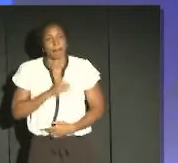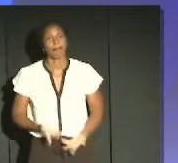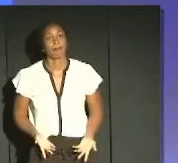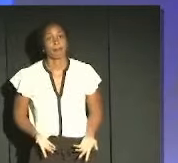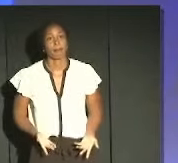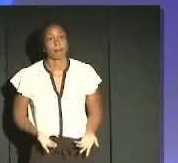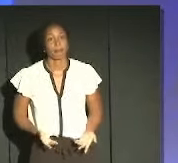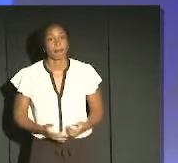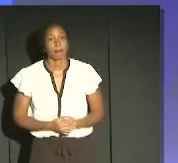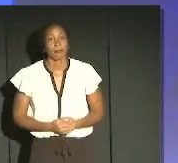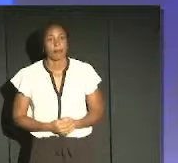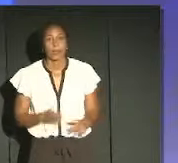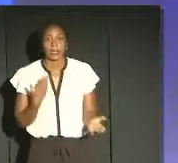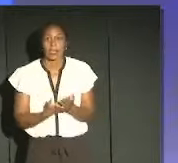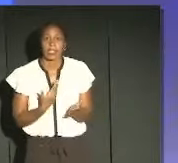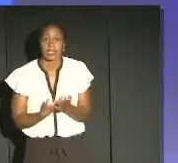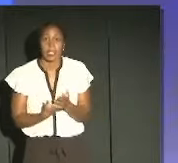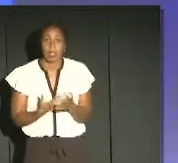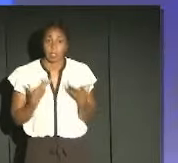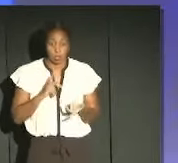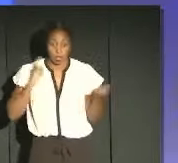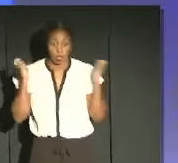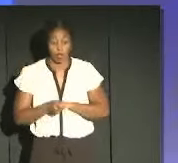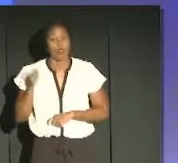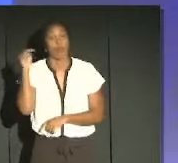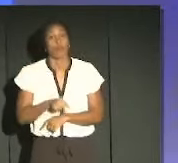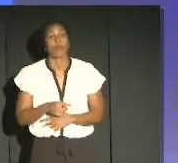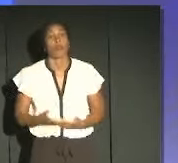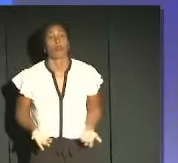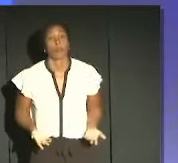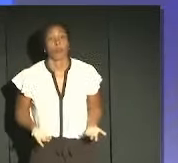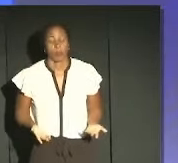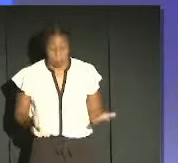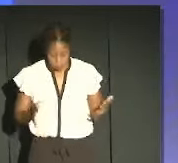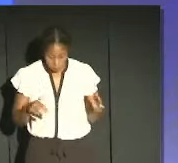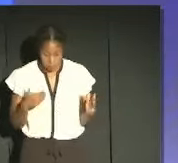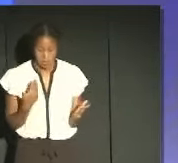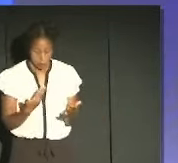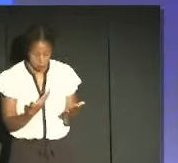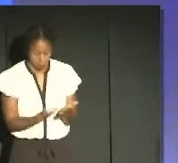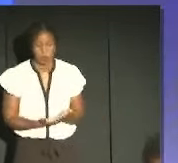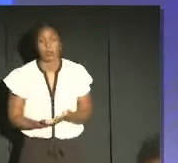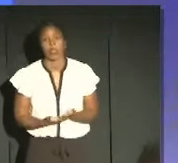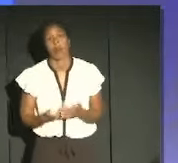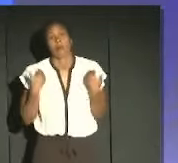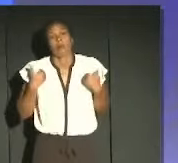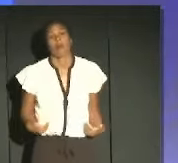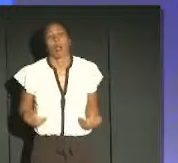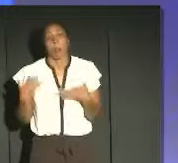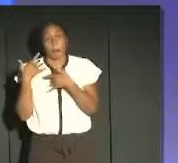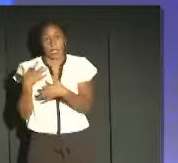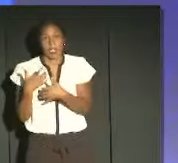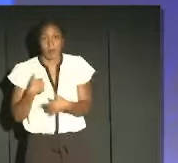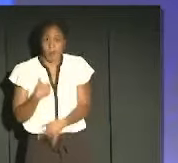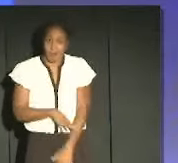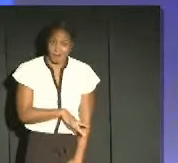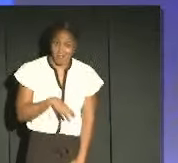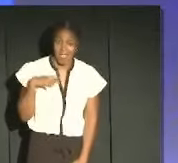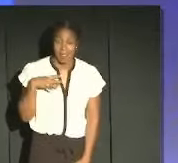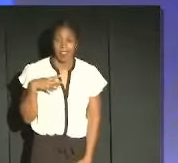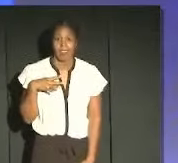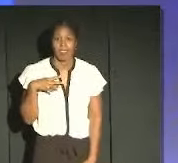paser c'est ça qui doit véritablement changer et c'est pourquoi en tant que martiniquain fier de